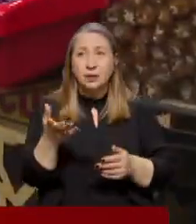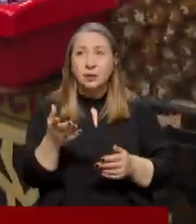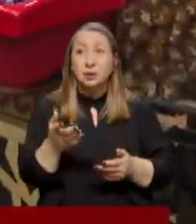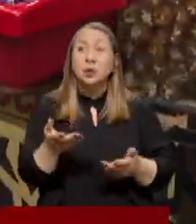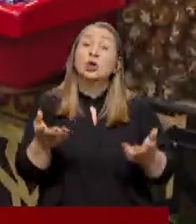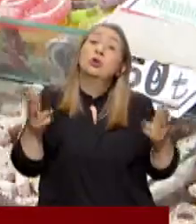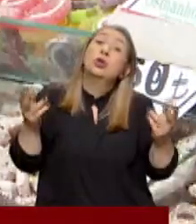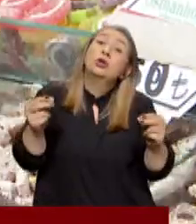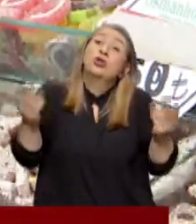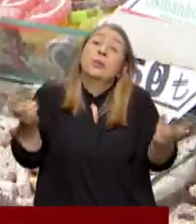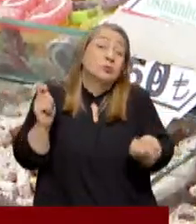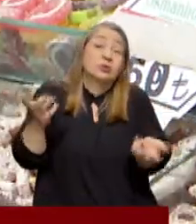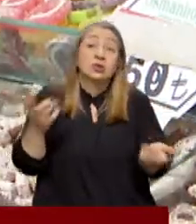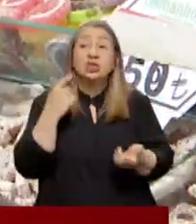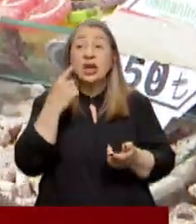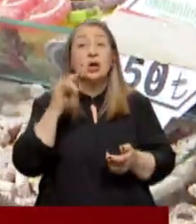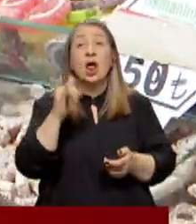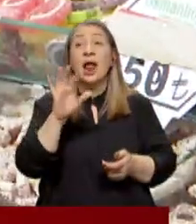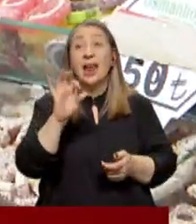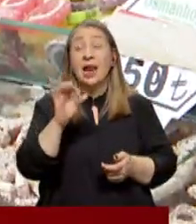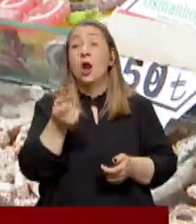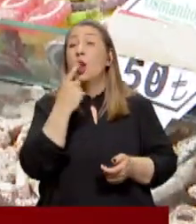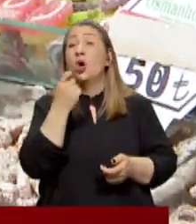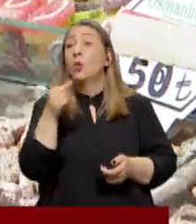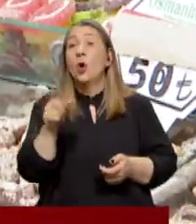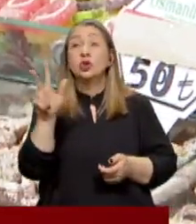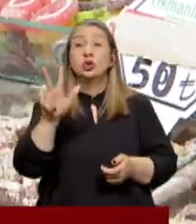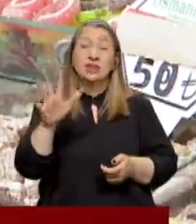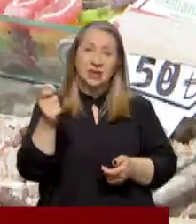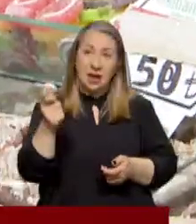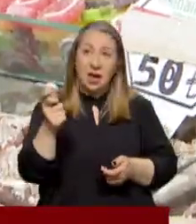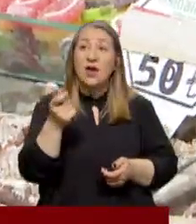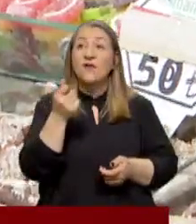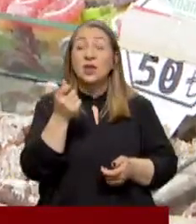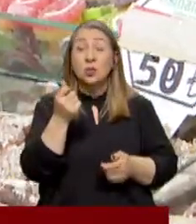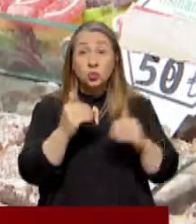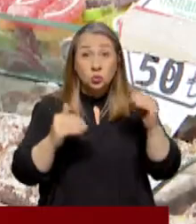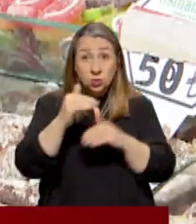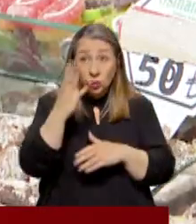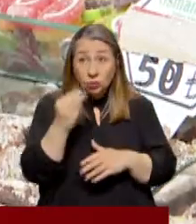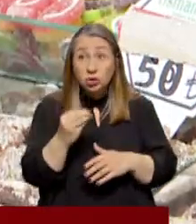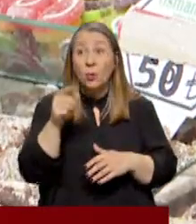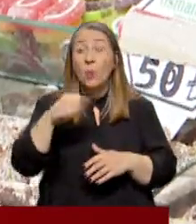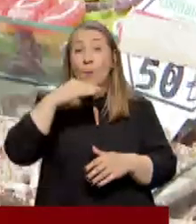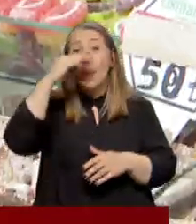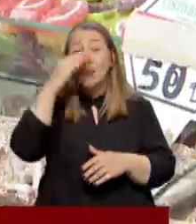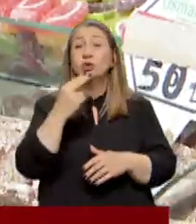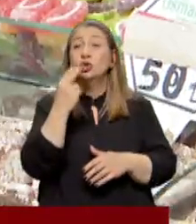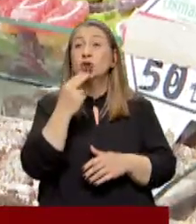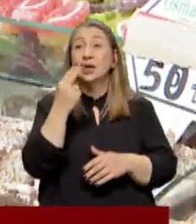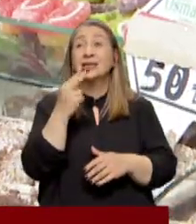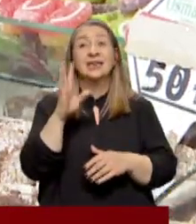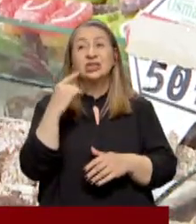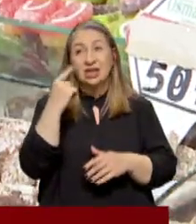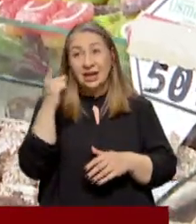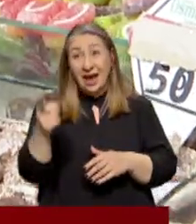kilo? Ya yettiği kadar. Şekerin kilosu 50, lokumun kilosu 35 lira. Fiyatlar yüksek olunca bu bayram çikolatanın